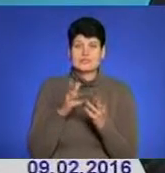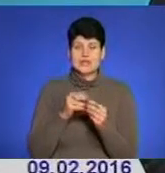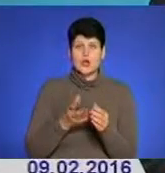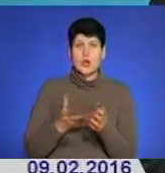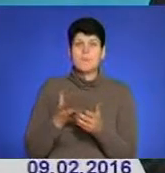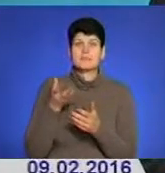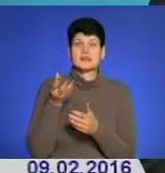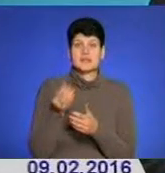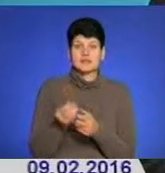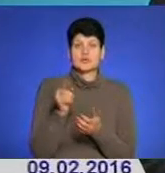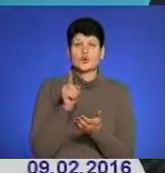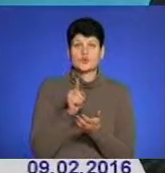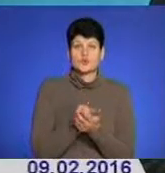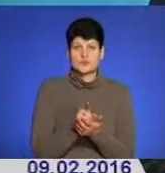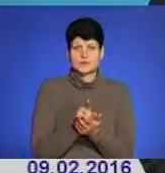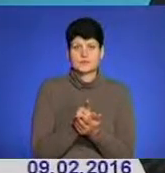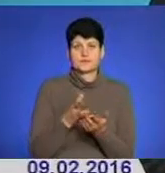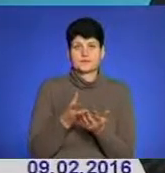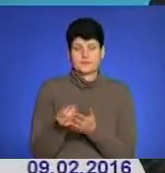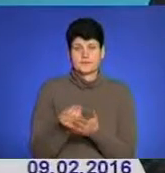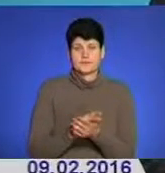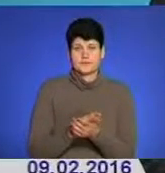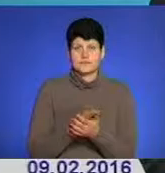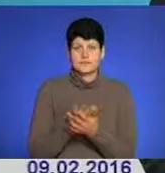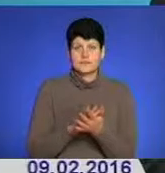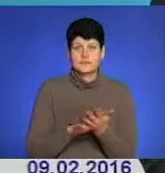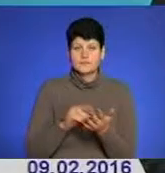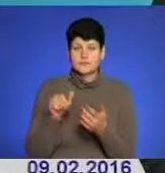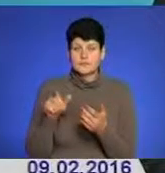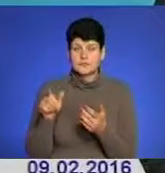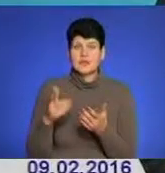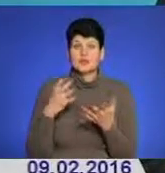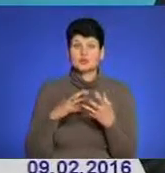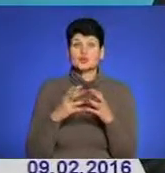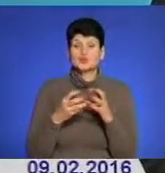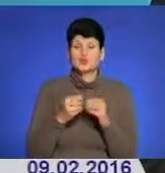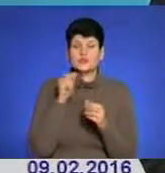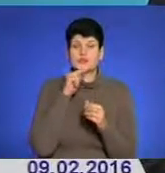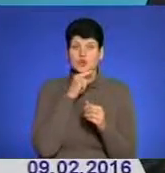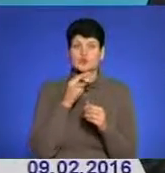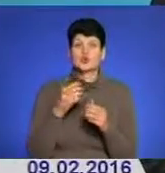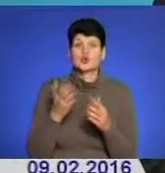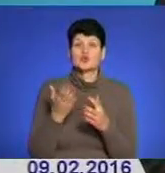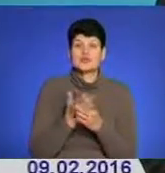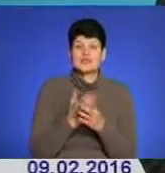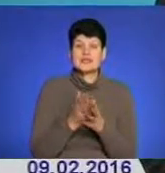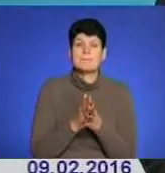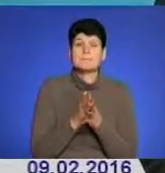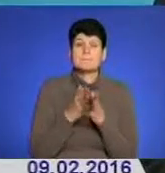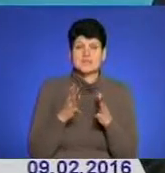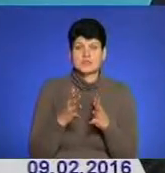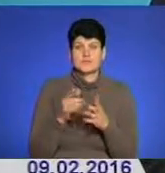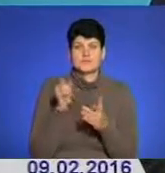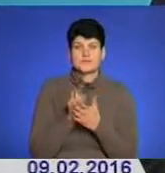обов'язкової плати заявника. Якщо сума зекономленої субсидії перевищує обов'язкову